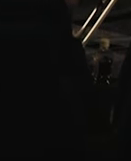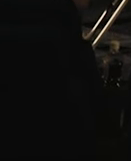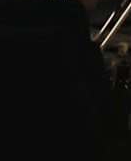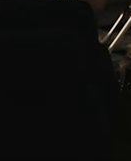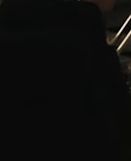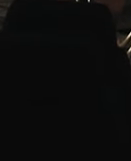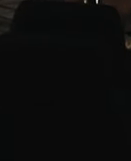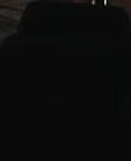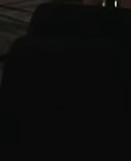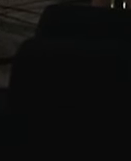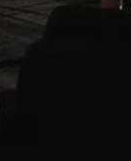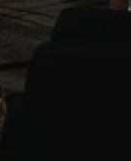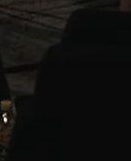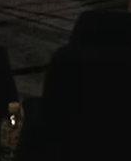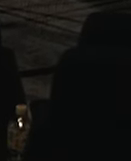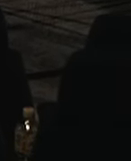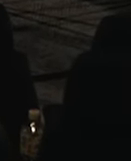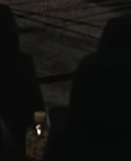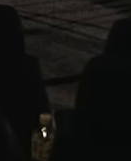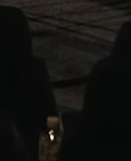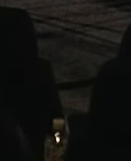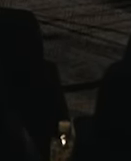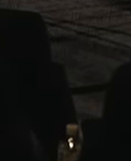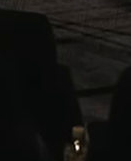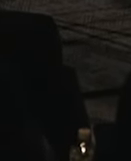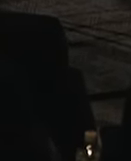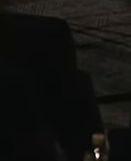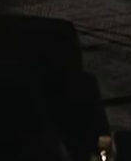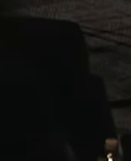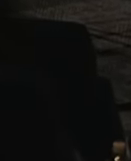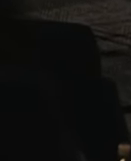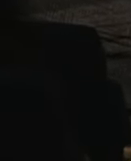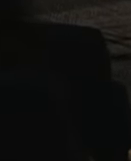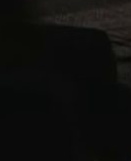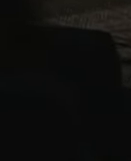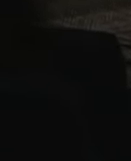より三心いて